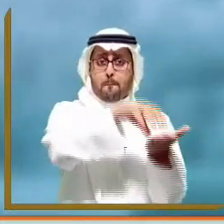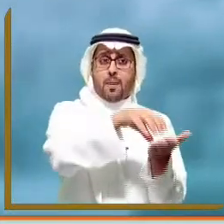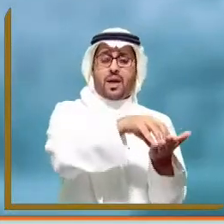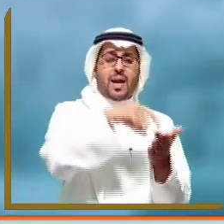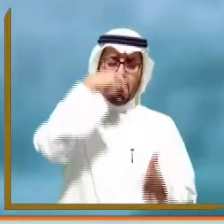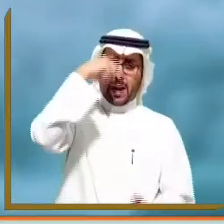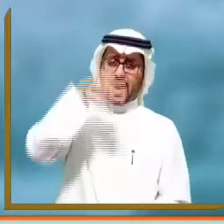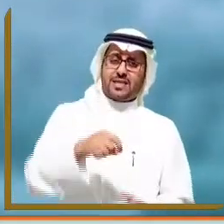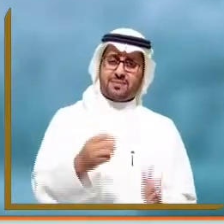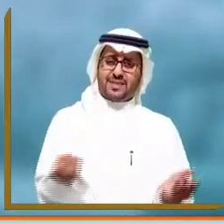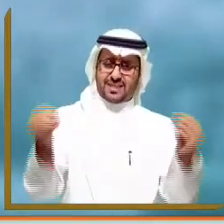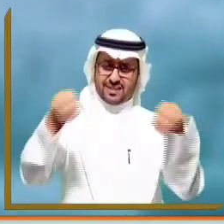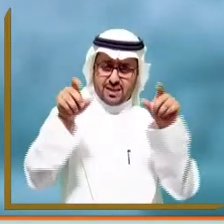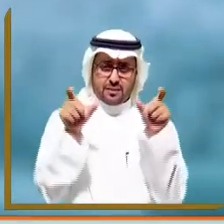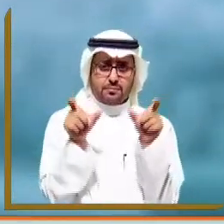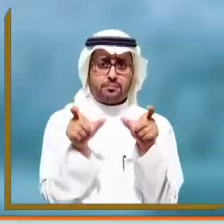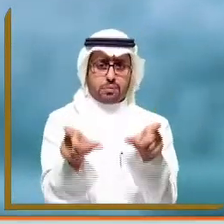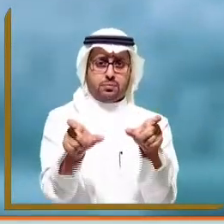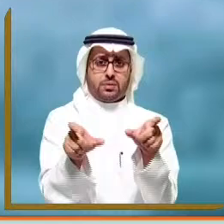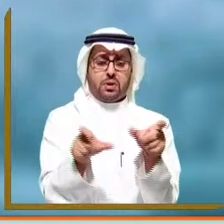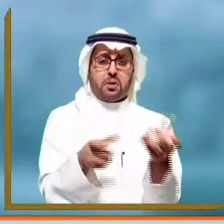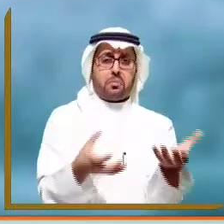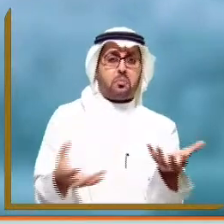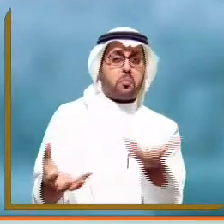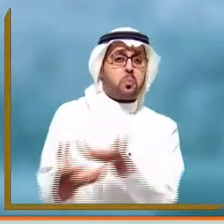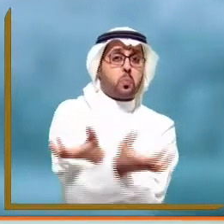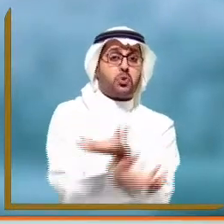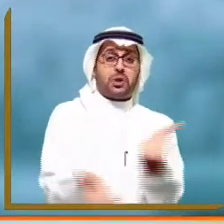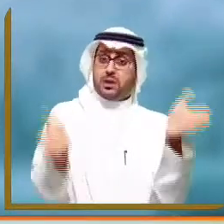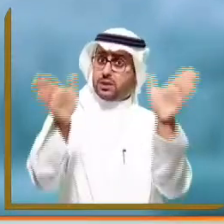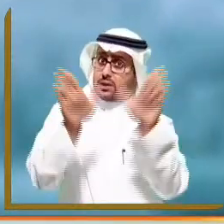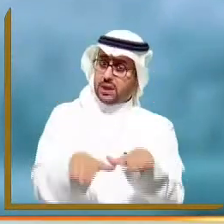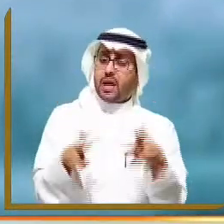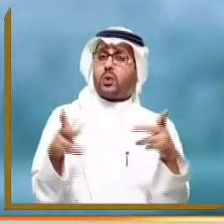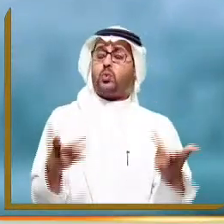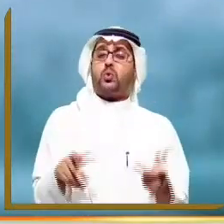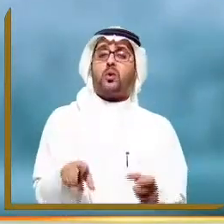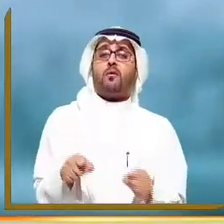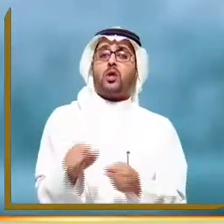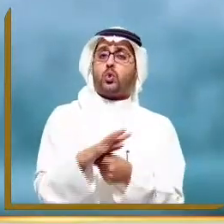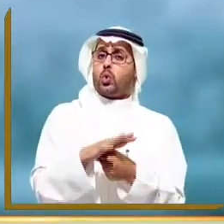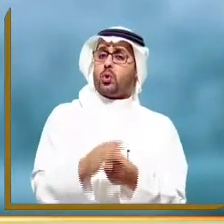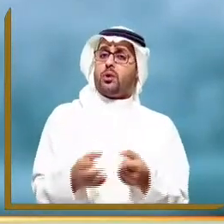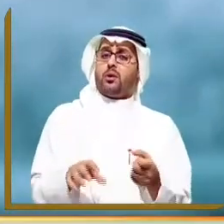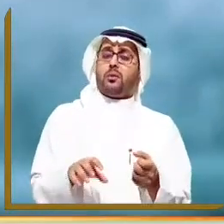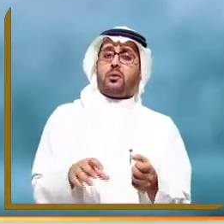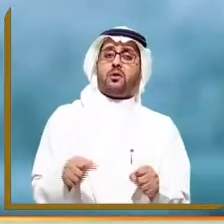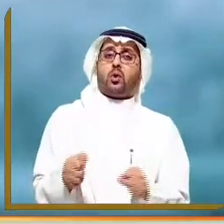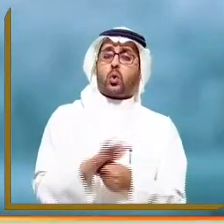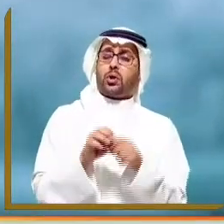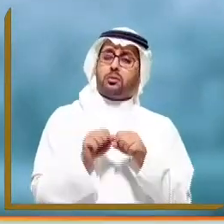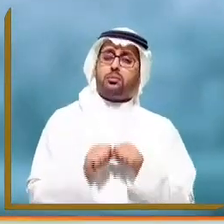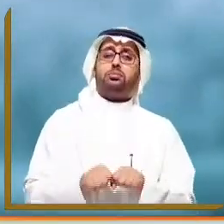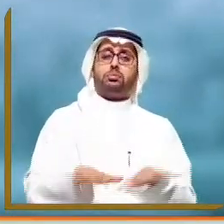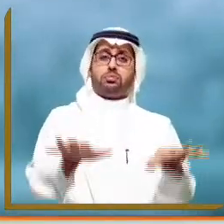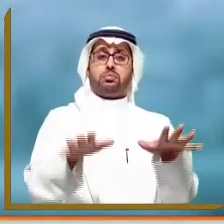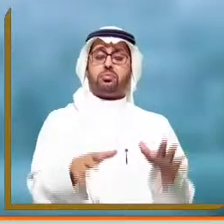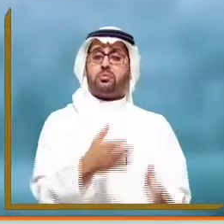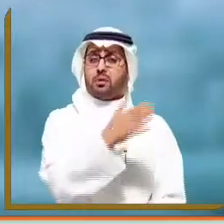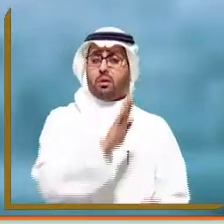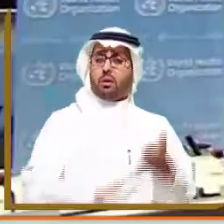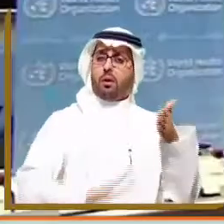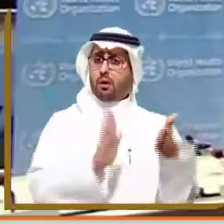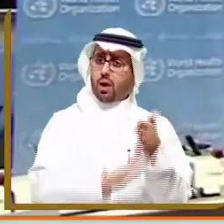تفرض قيودا على الحركة والاختلاط لتقليص الارتفاع الحاد في حالات العدوى بفيروس كورونا. ووصف رايان